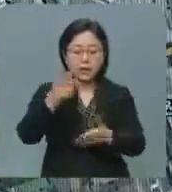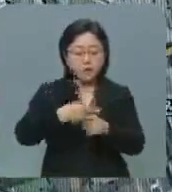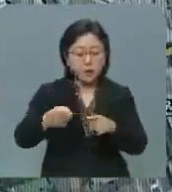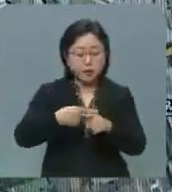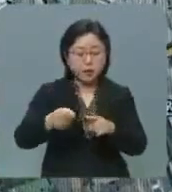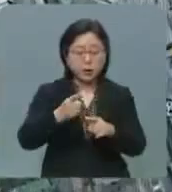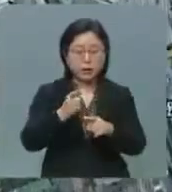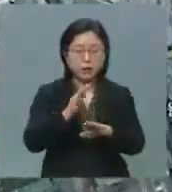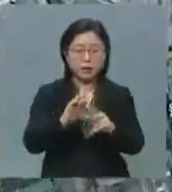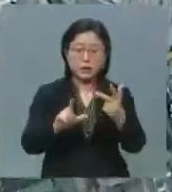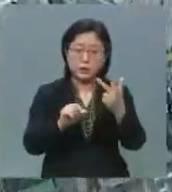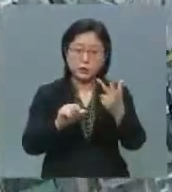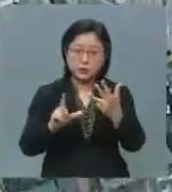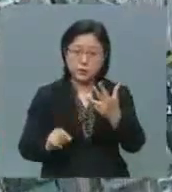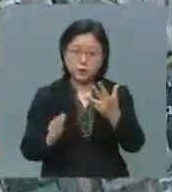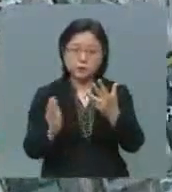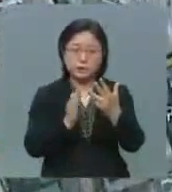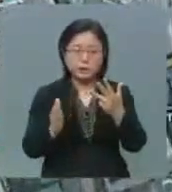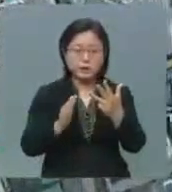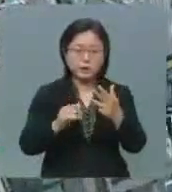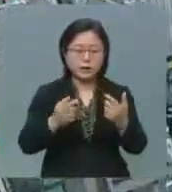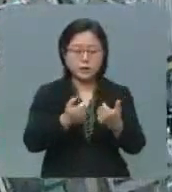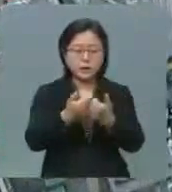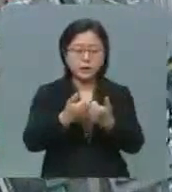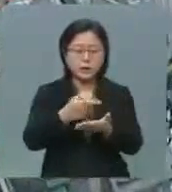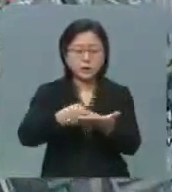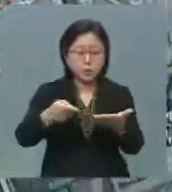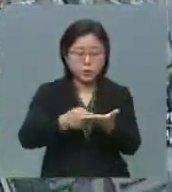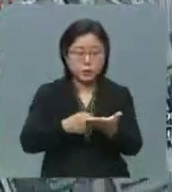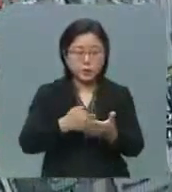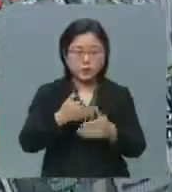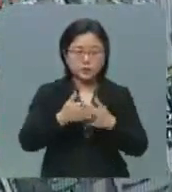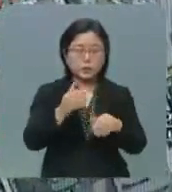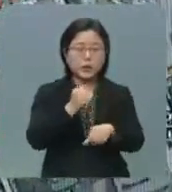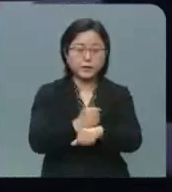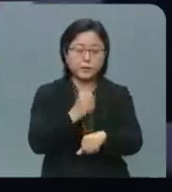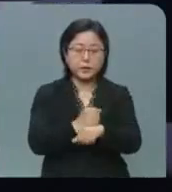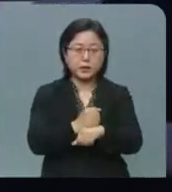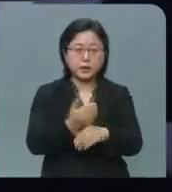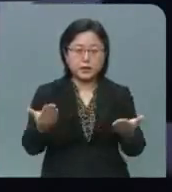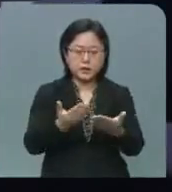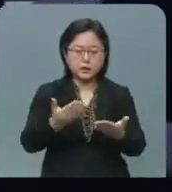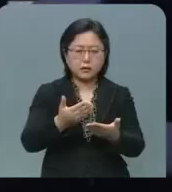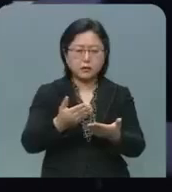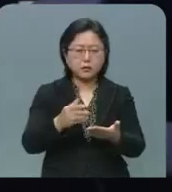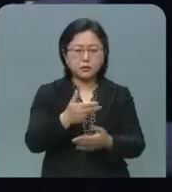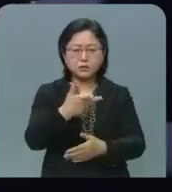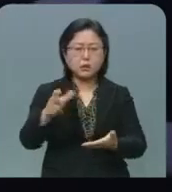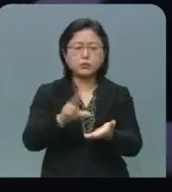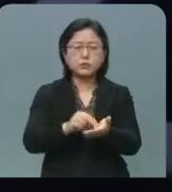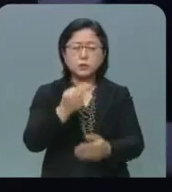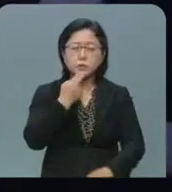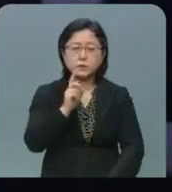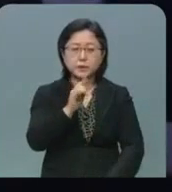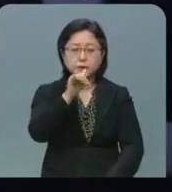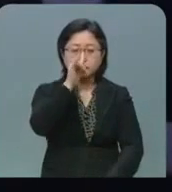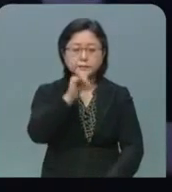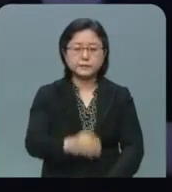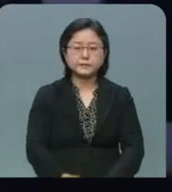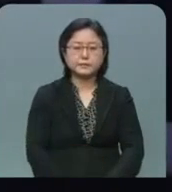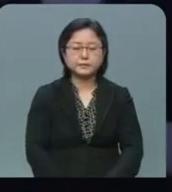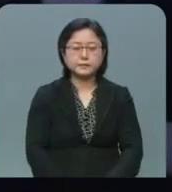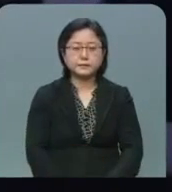평가를 거쳐 오는 7, 8월쯤 협의 보상 절차가 진행되면 사업에 큰 차질이 없을 것이라고